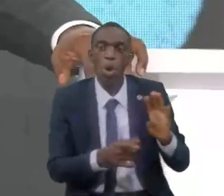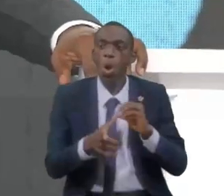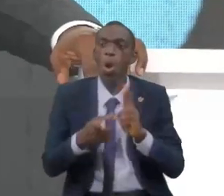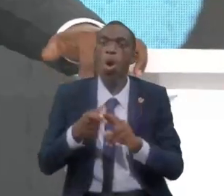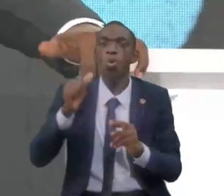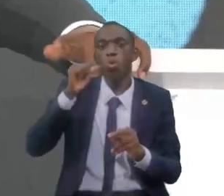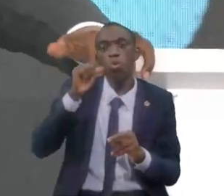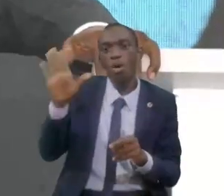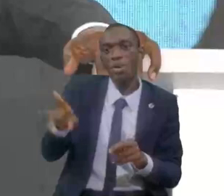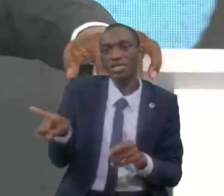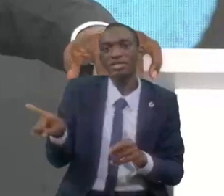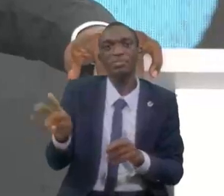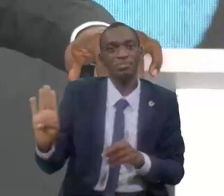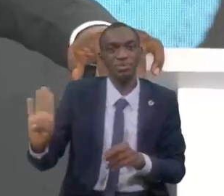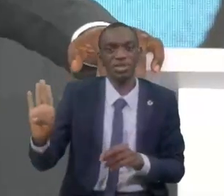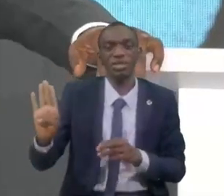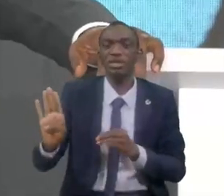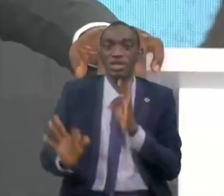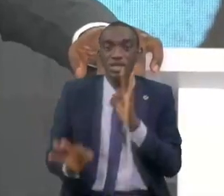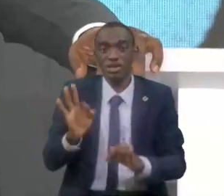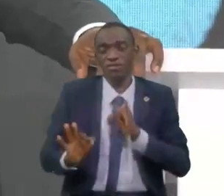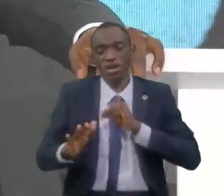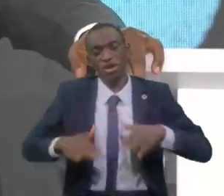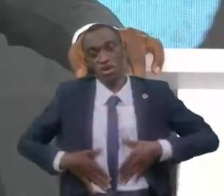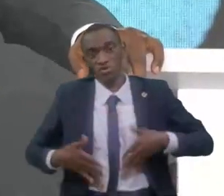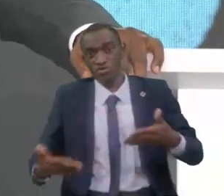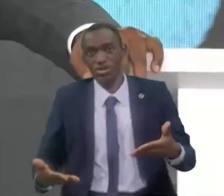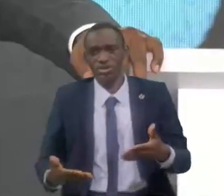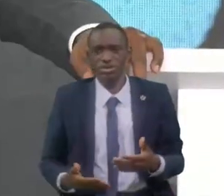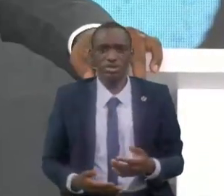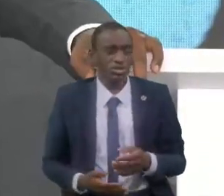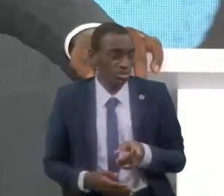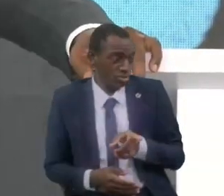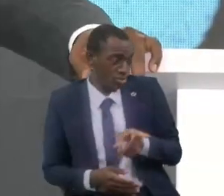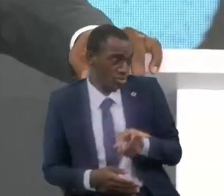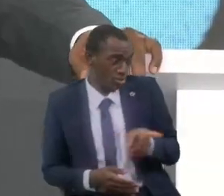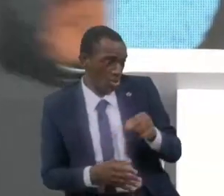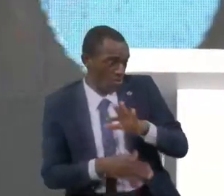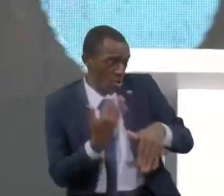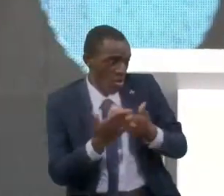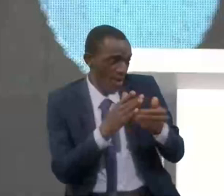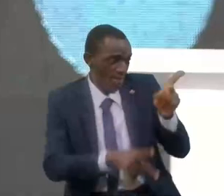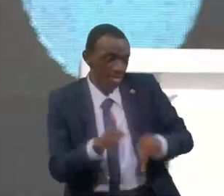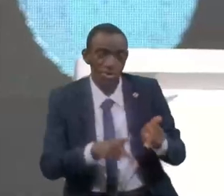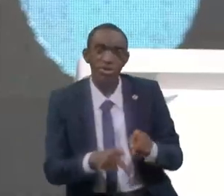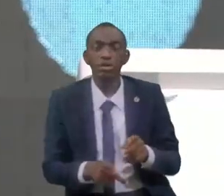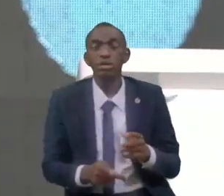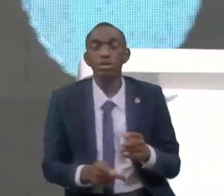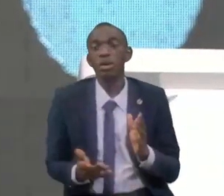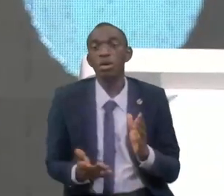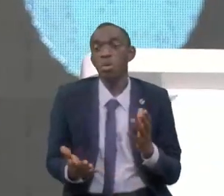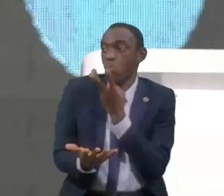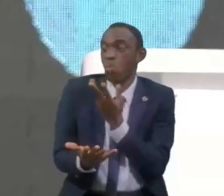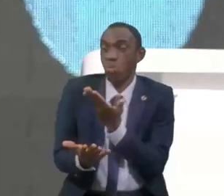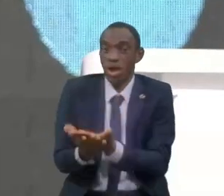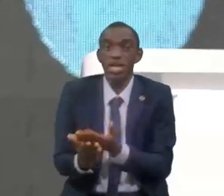grande dame. Si je confesse, ah, toi aussi parmi les gens, bon. Si tu veux